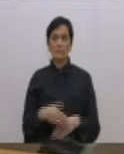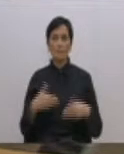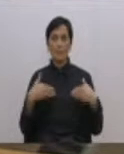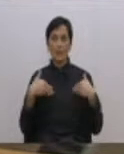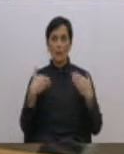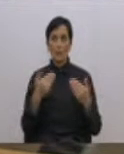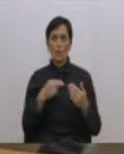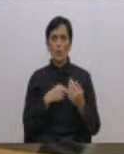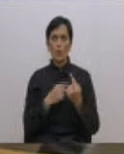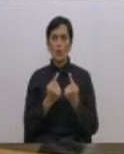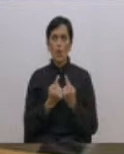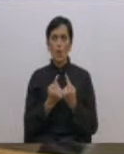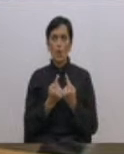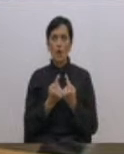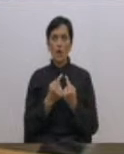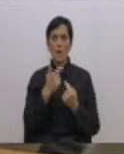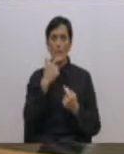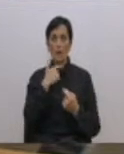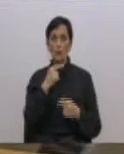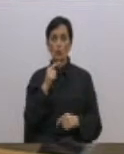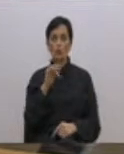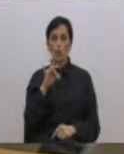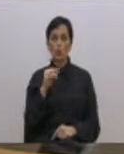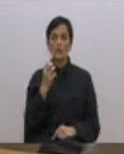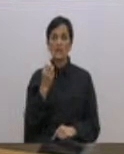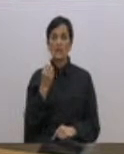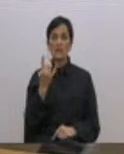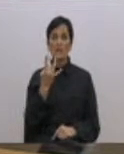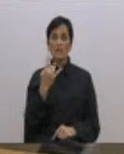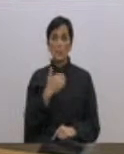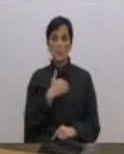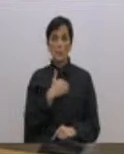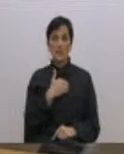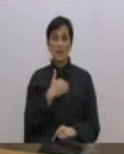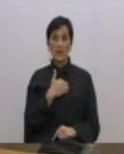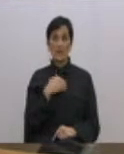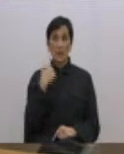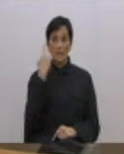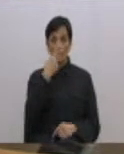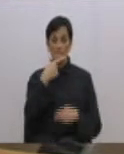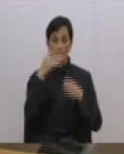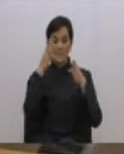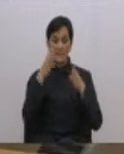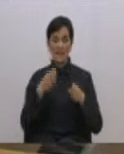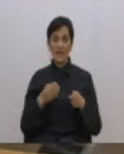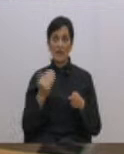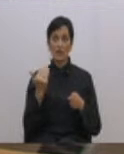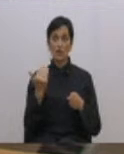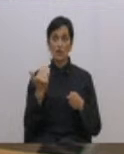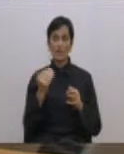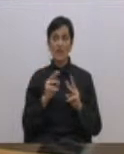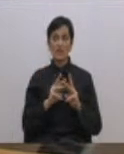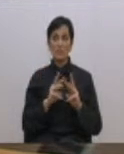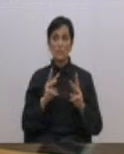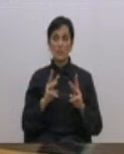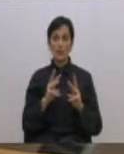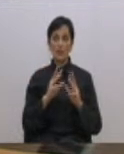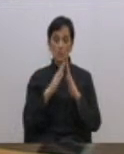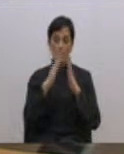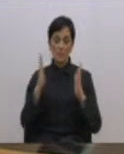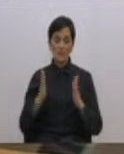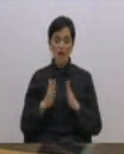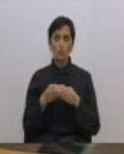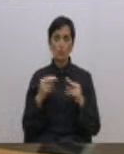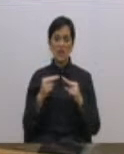Mulțumesc, colegi bun. Paton Tornike, ide vorbesc, mi-a iradat Hueni, ministrei, am tăiat gundis,